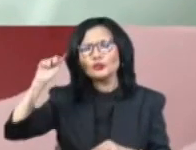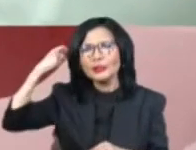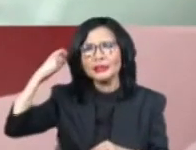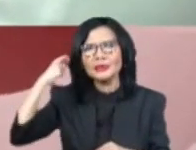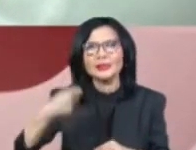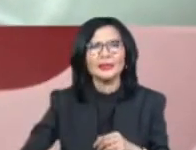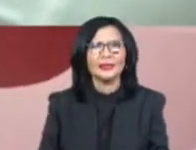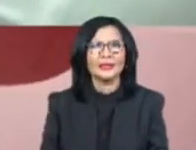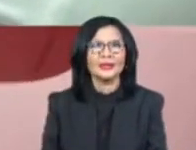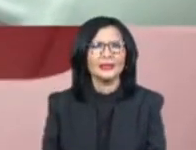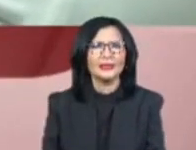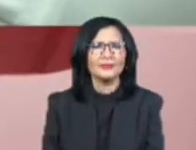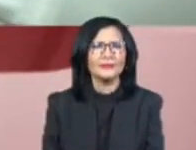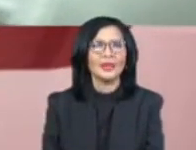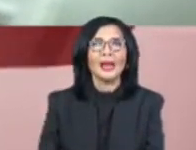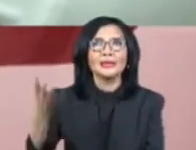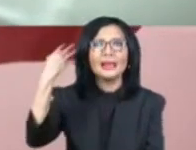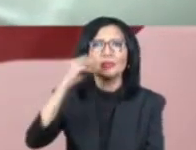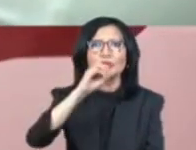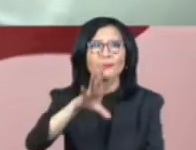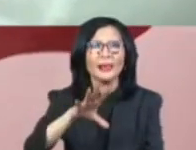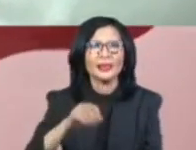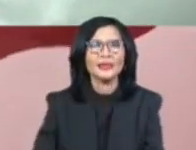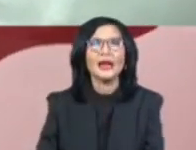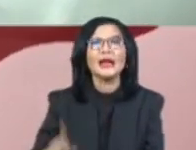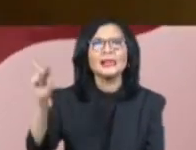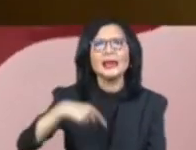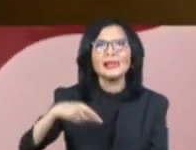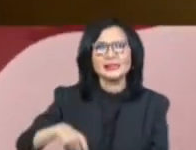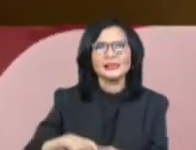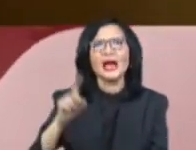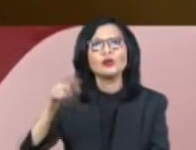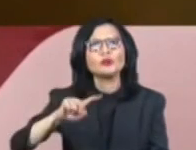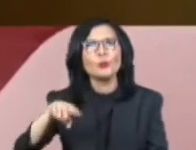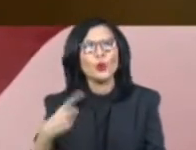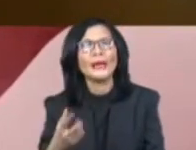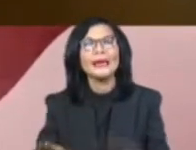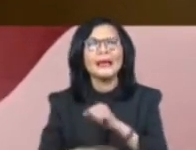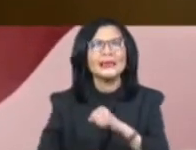dari Kemenko UKM, Pak Vicky udah sampaikan untuk yang kecil banget itu biasanya onboarding dulu gitu. Jadi